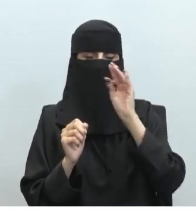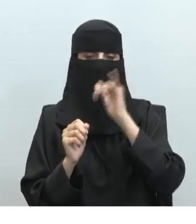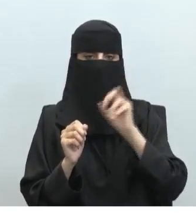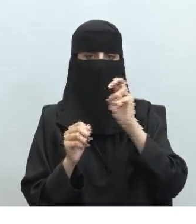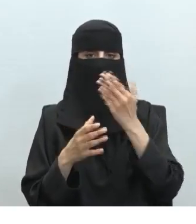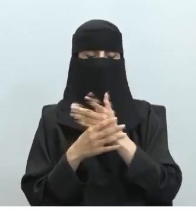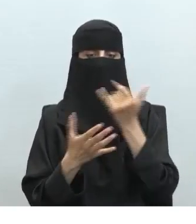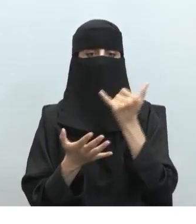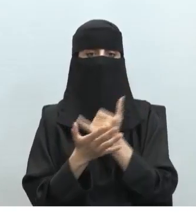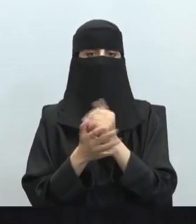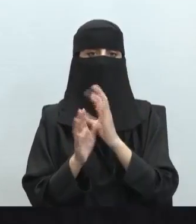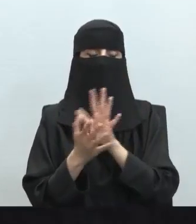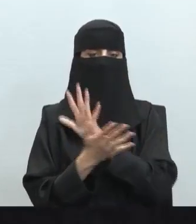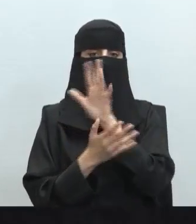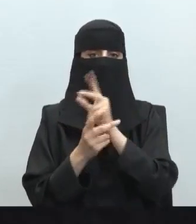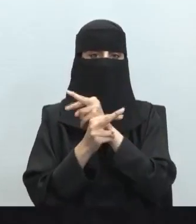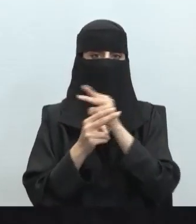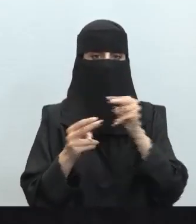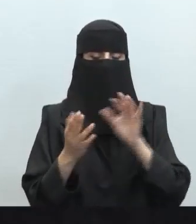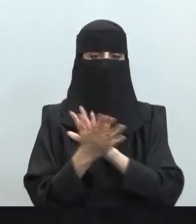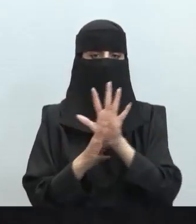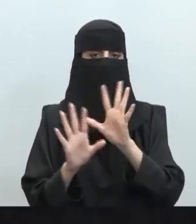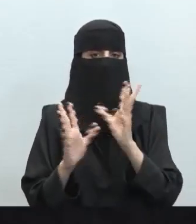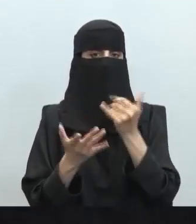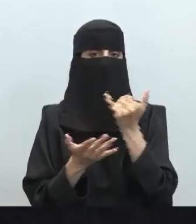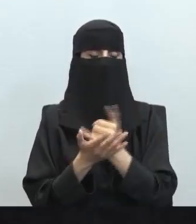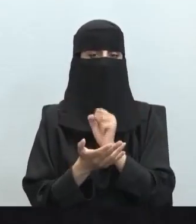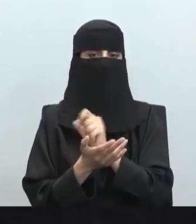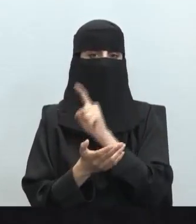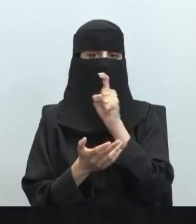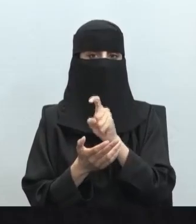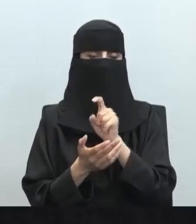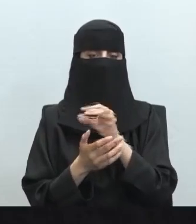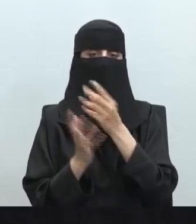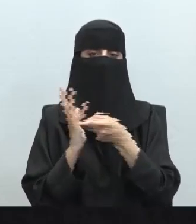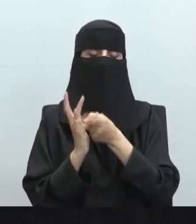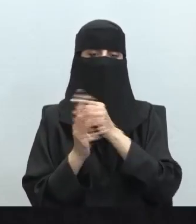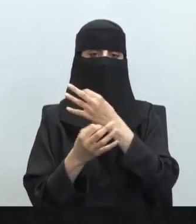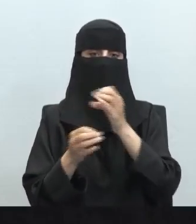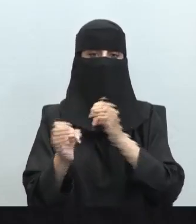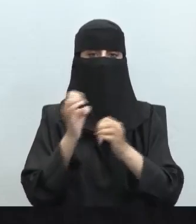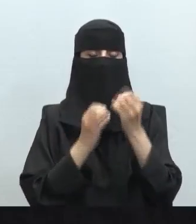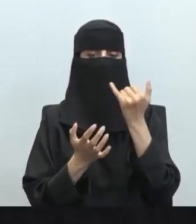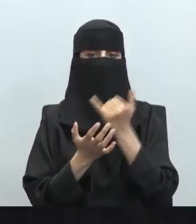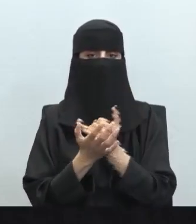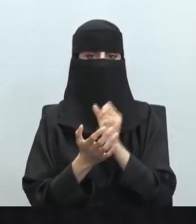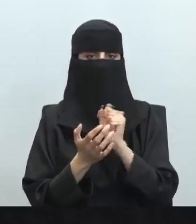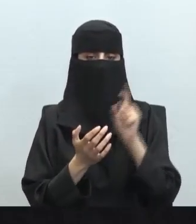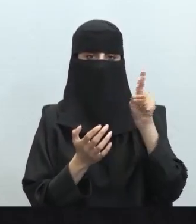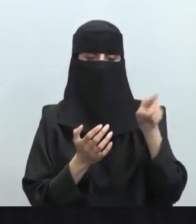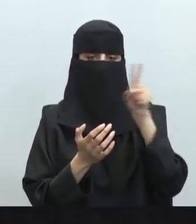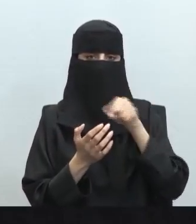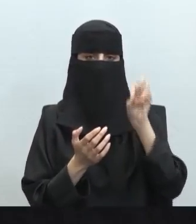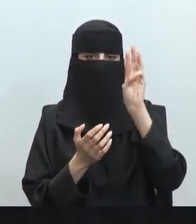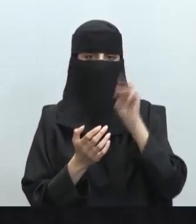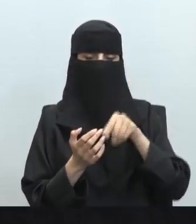مباشره سوف تجاوب انت وانت وتعطينا اجابه مباشره بان المسؤول هو الديني كروموزومات الماده الوراثيه ولكن هذا الامر في السابق